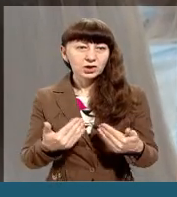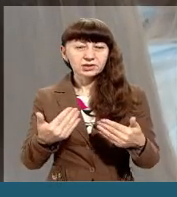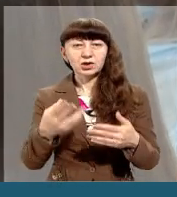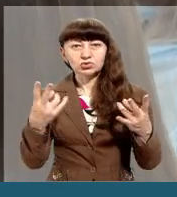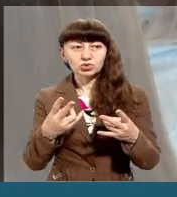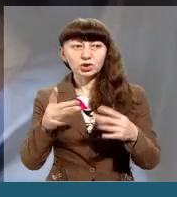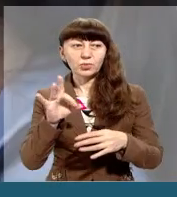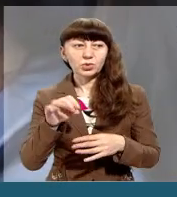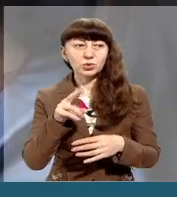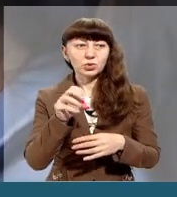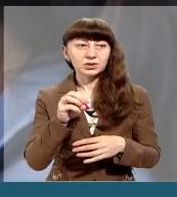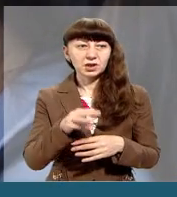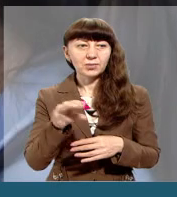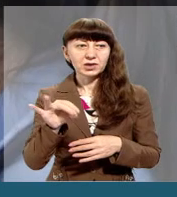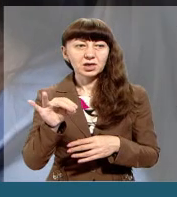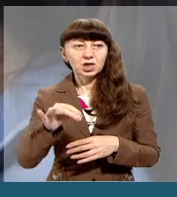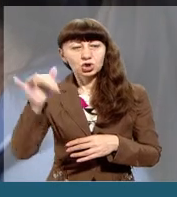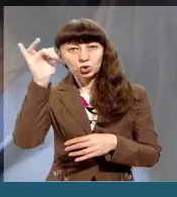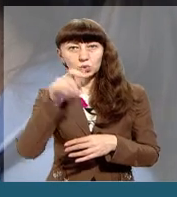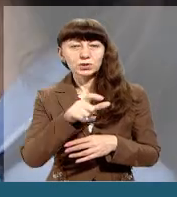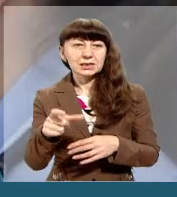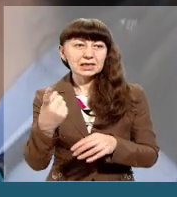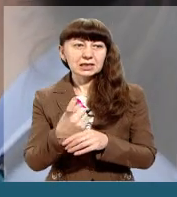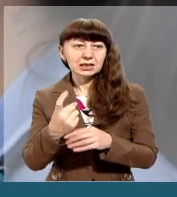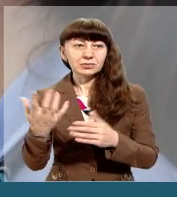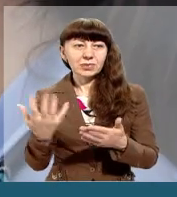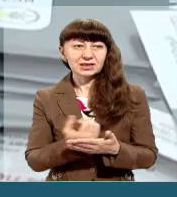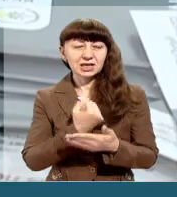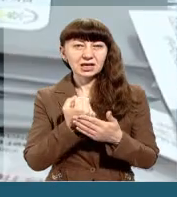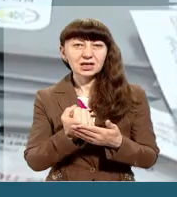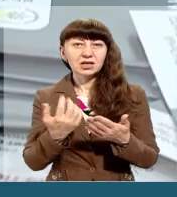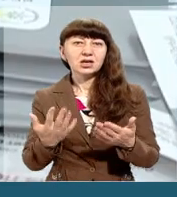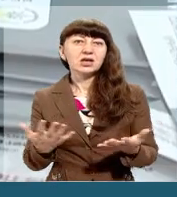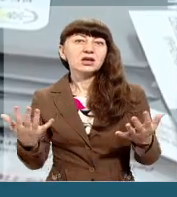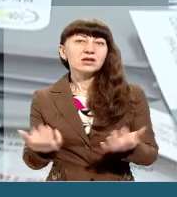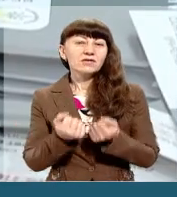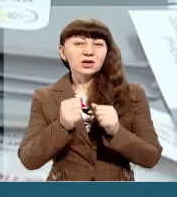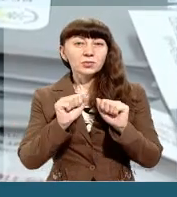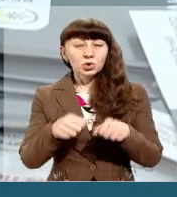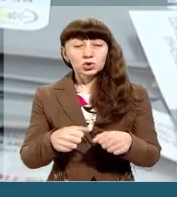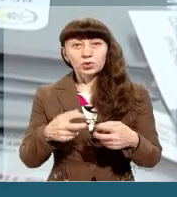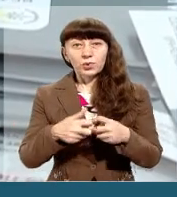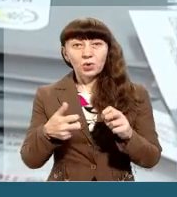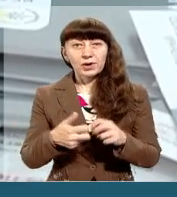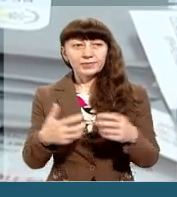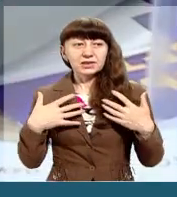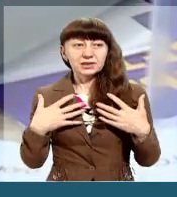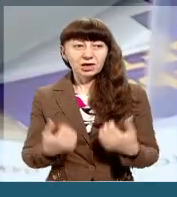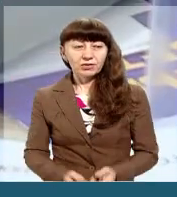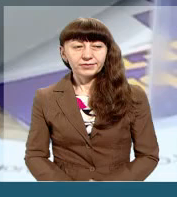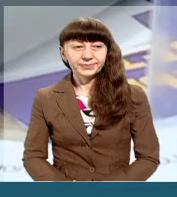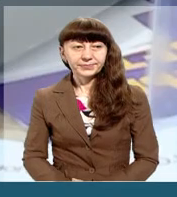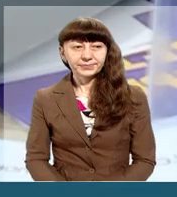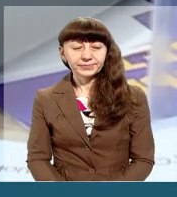и подросткам, и студентам. Ведь именно это спасет от возможных депрессий, стрессов и проблем со здоровьем. Виктория Шернина,